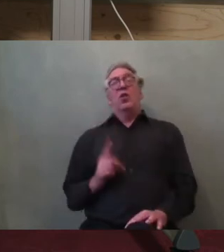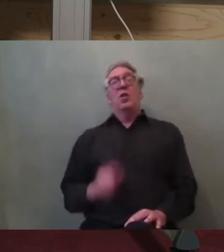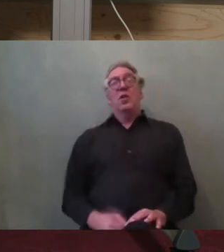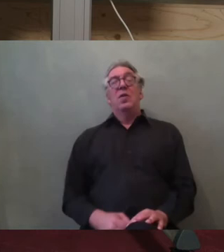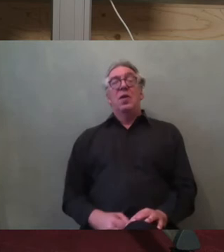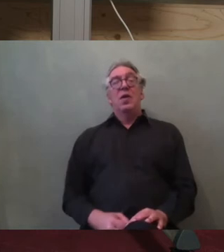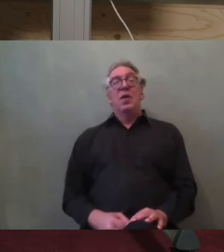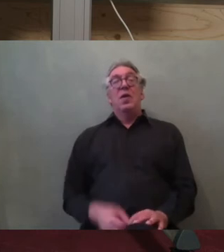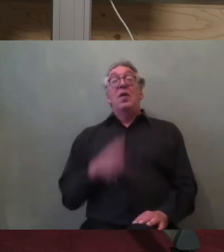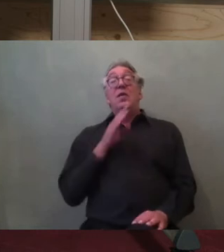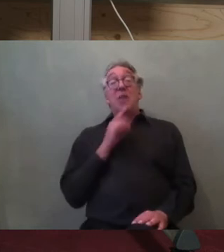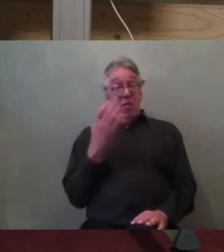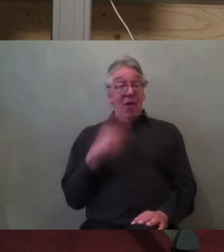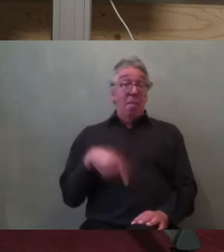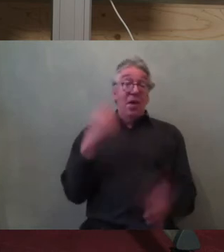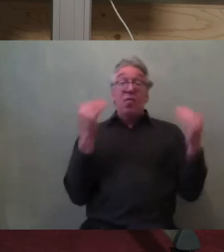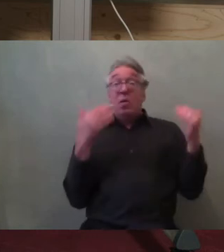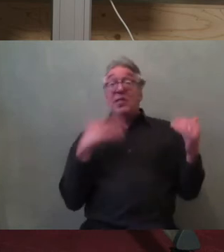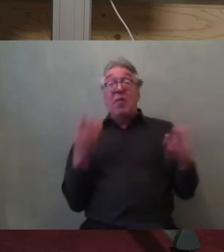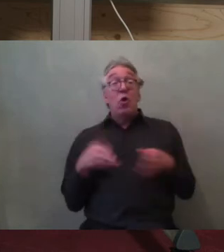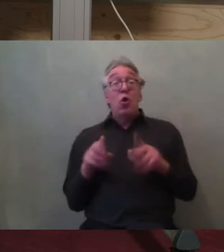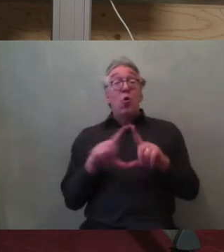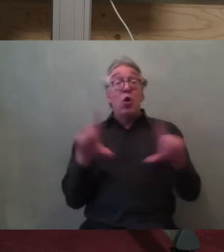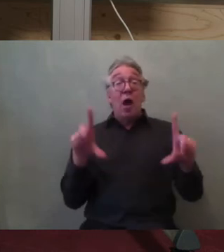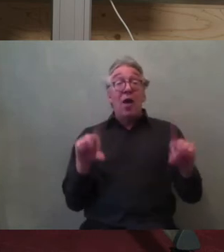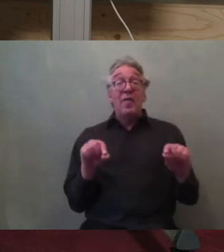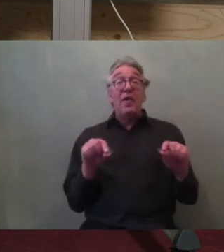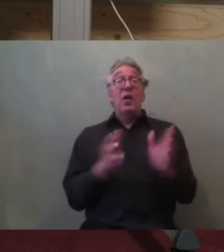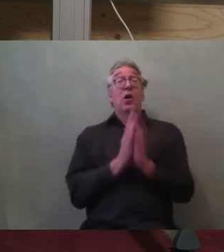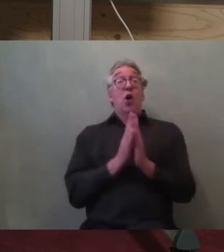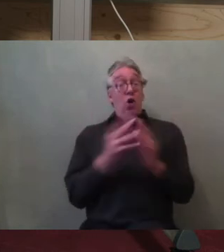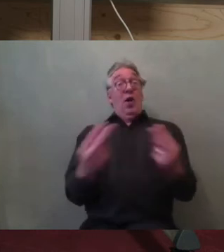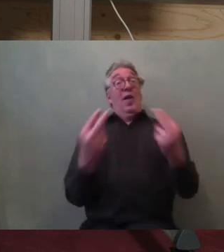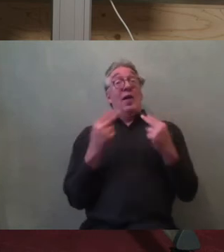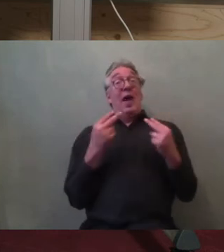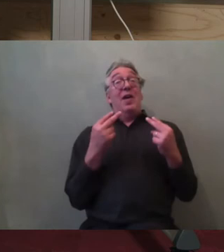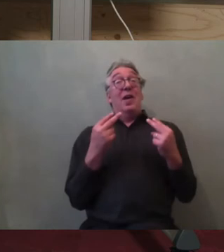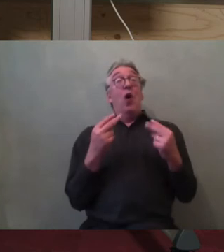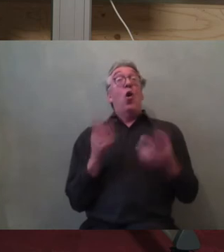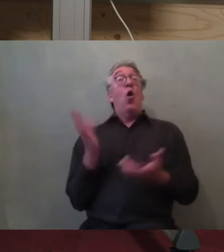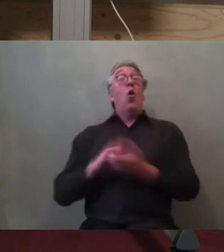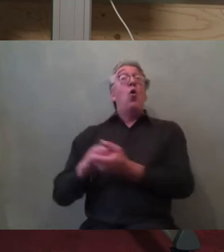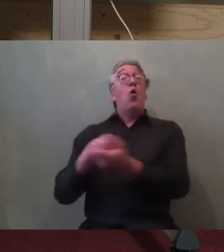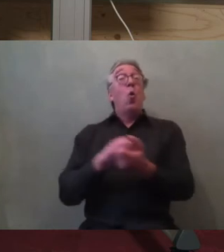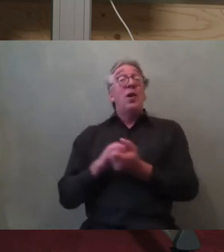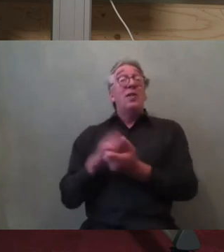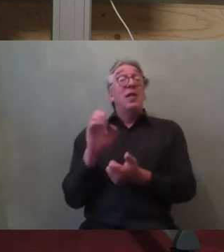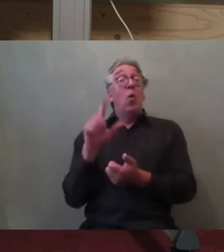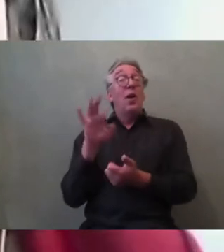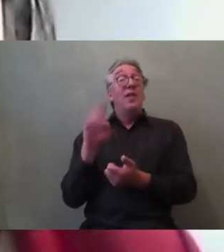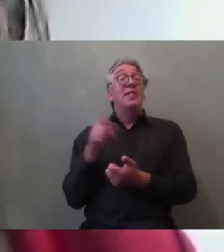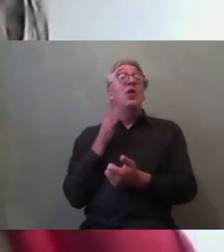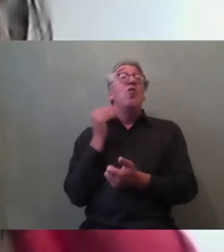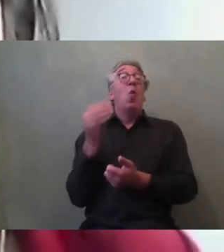de hoogte wilt blijven van de routekaart, houd dan de website van de Coalitie voor Inclusie in de gaten. Dank jullie wel voor